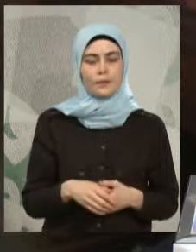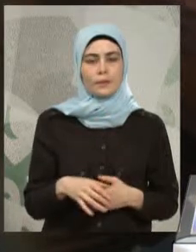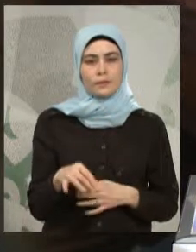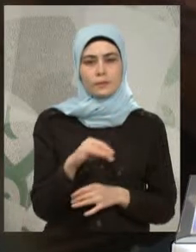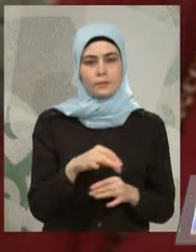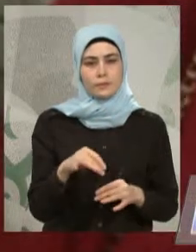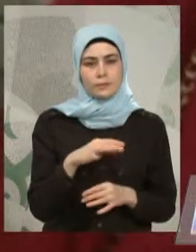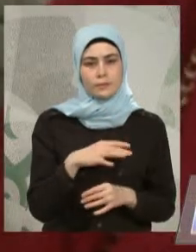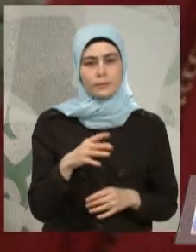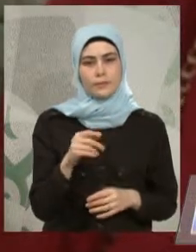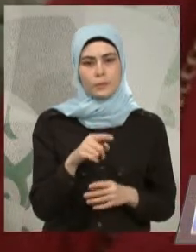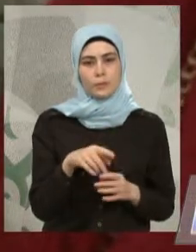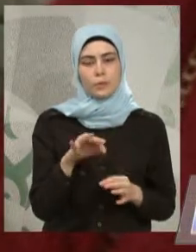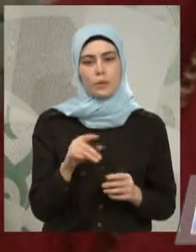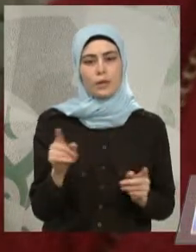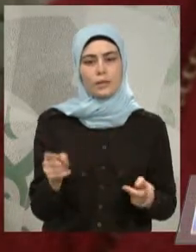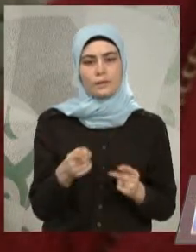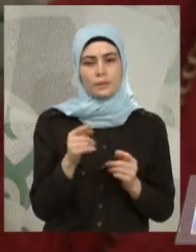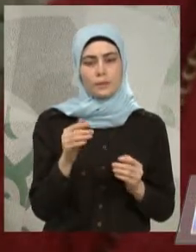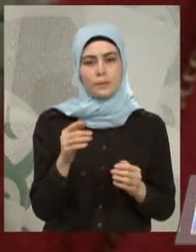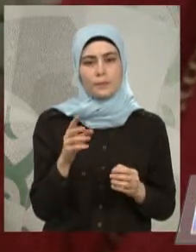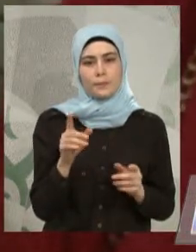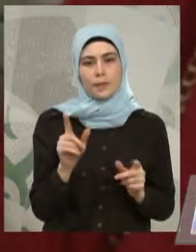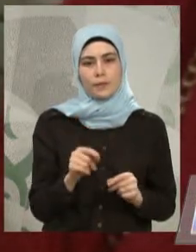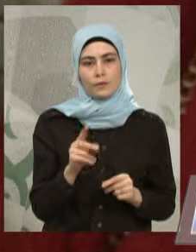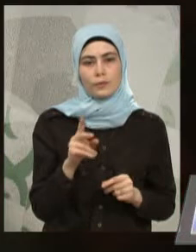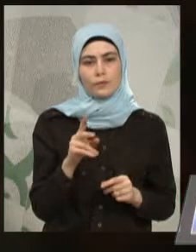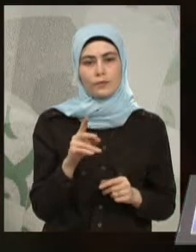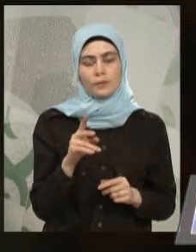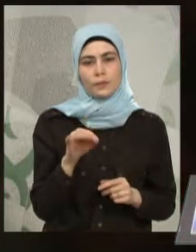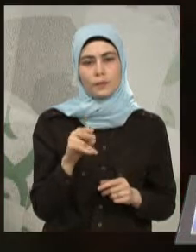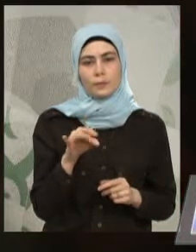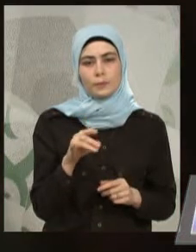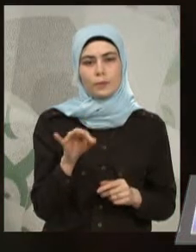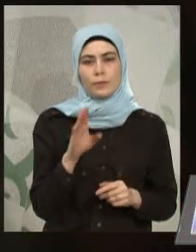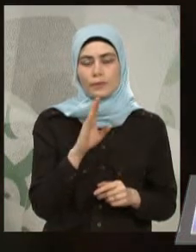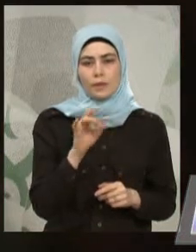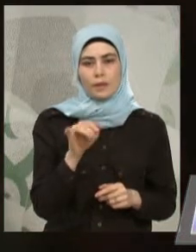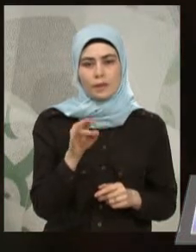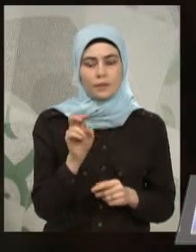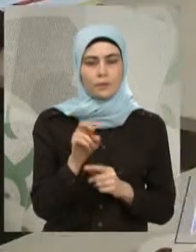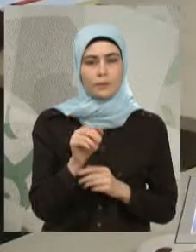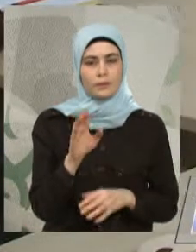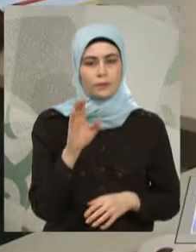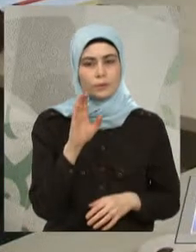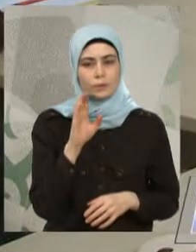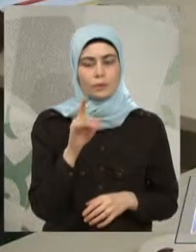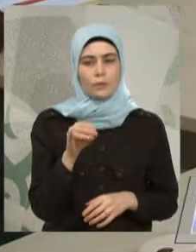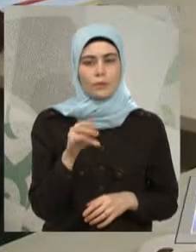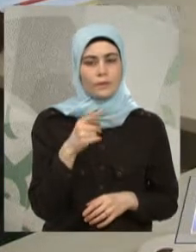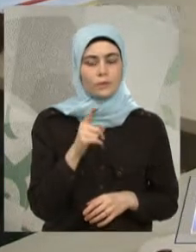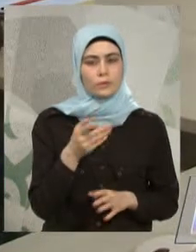вопросы развития малого предпринимательства. Раяна Ахметова пришла на правовой час как слушатель. Признается, ее давно интересует